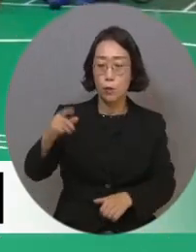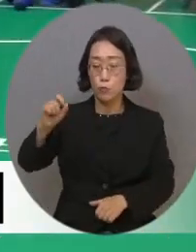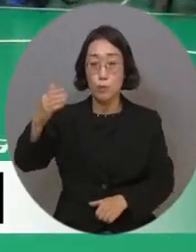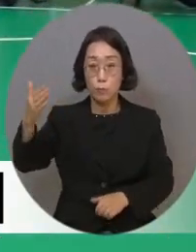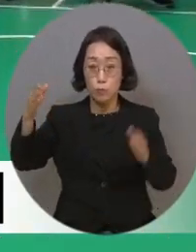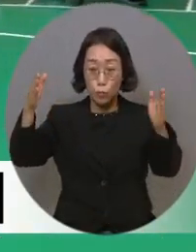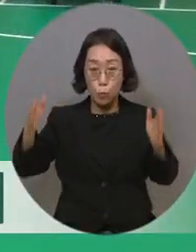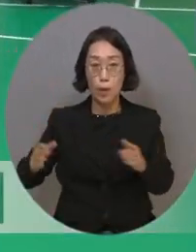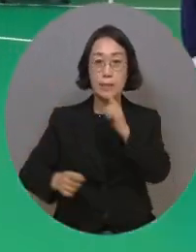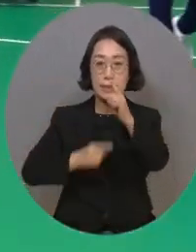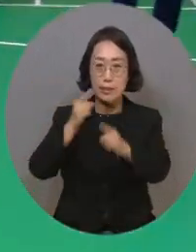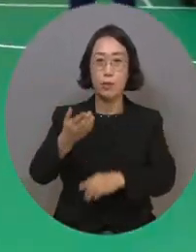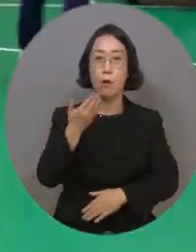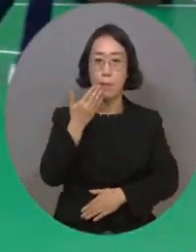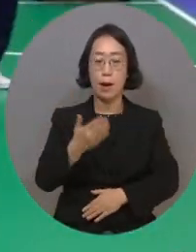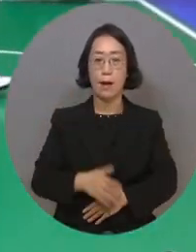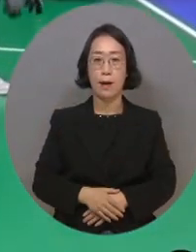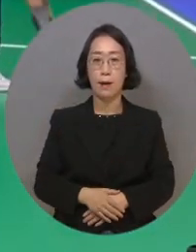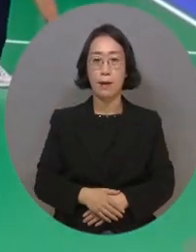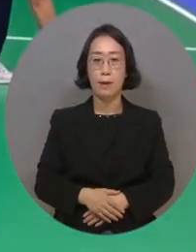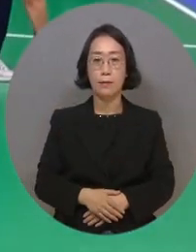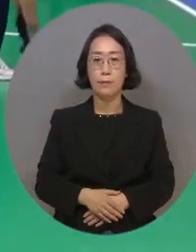아면 신청 가능합니다